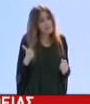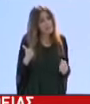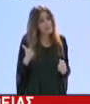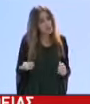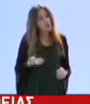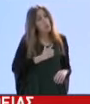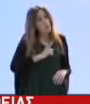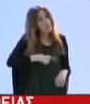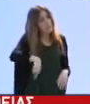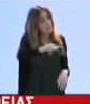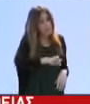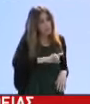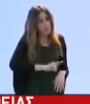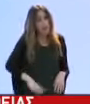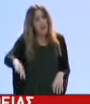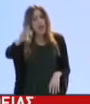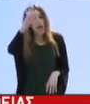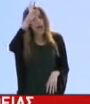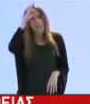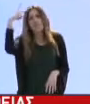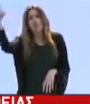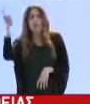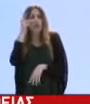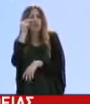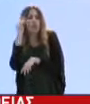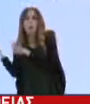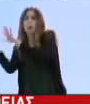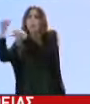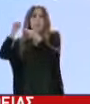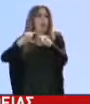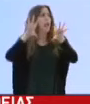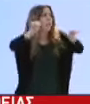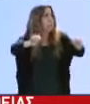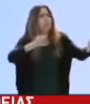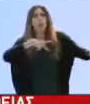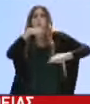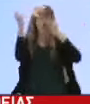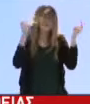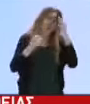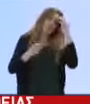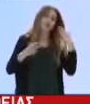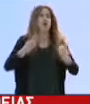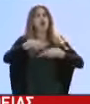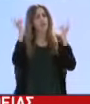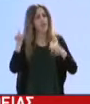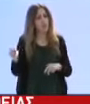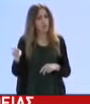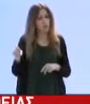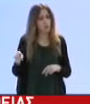στη χώρα μας αστυνομικές δυνάμεις της γείτονος χώρας και οι ευθύνες και οι παραλήψεις για όλα αυτά είναι